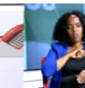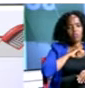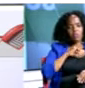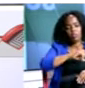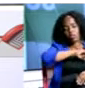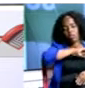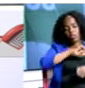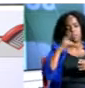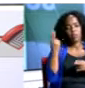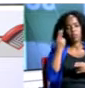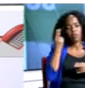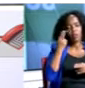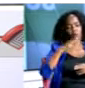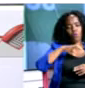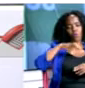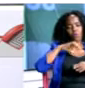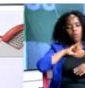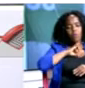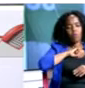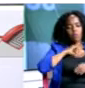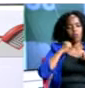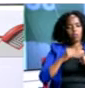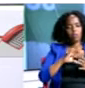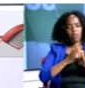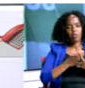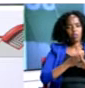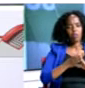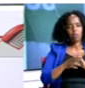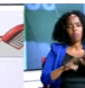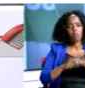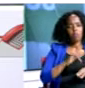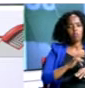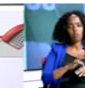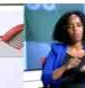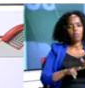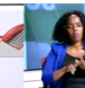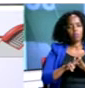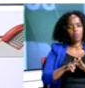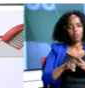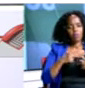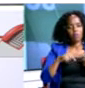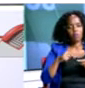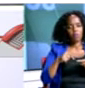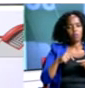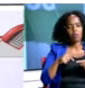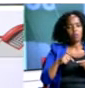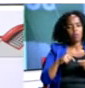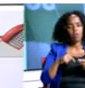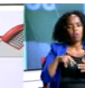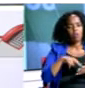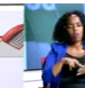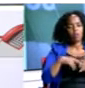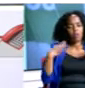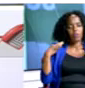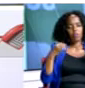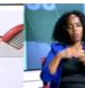yang kesuannya cun, masa ada. Malah tu bersiar kena kerana abli saya telefon dan dama. Garu